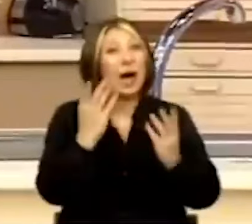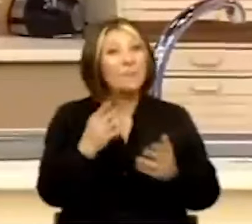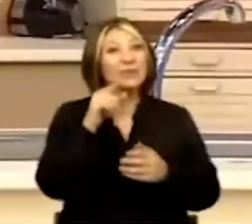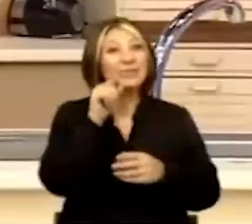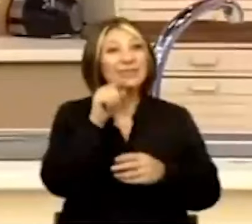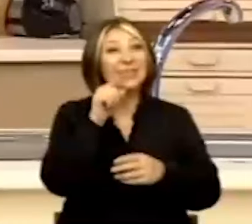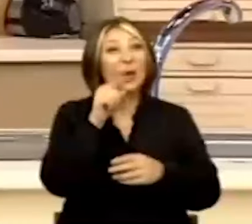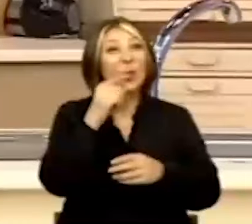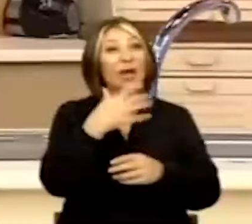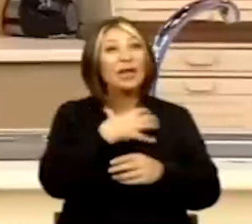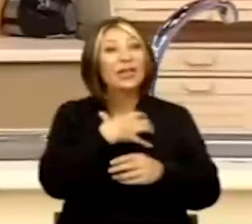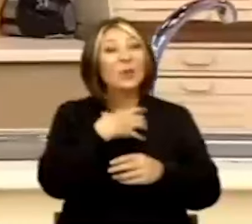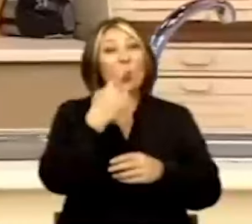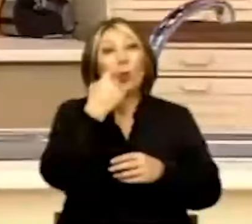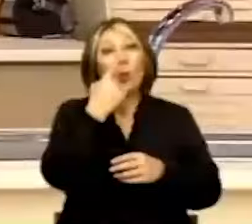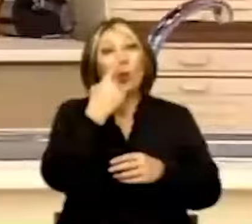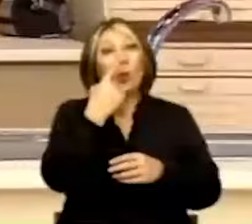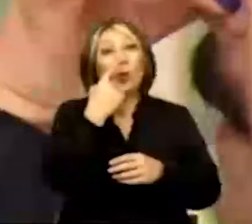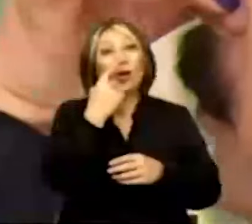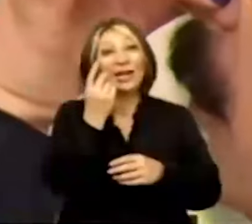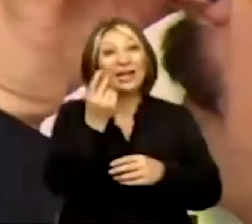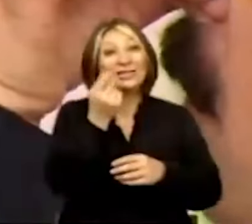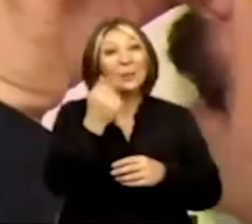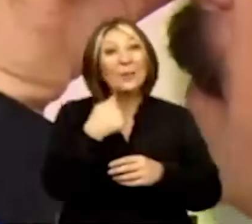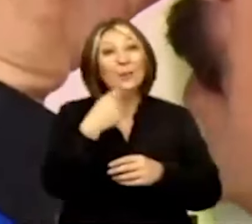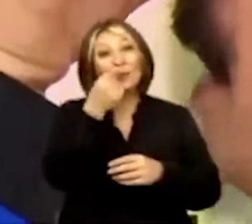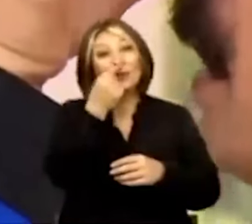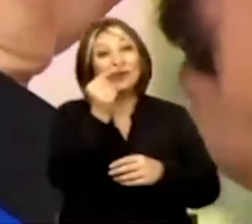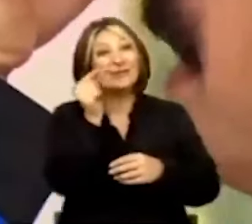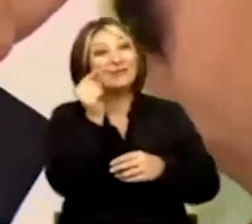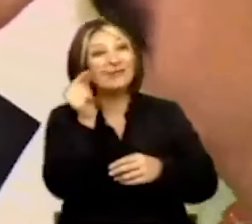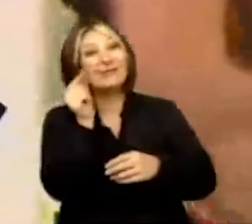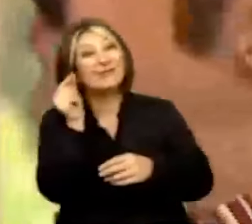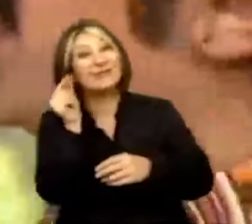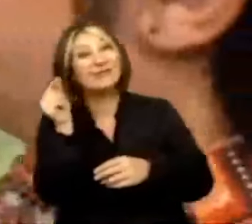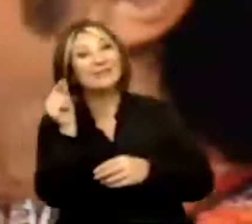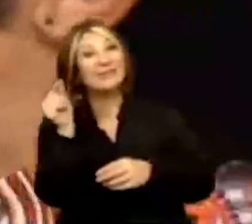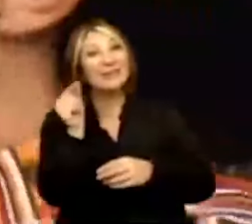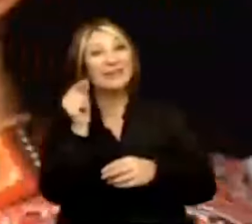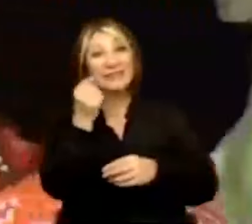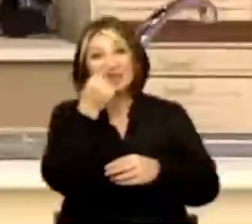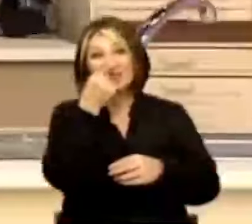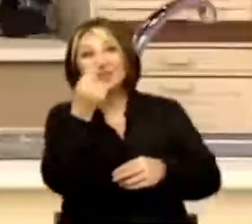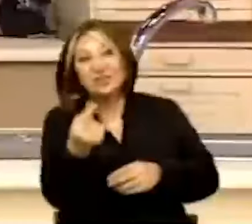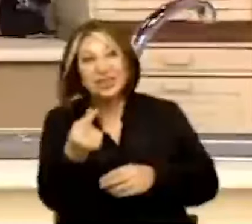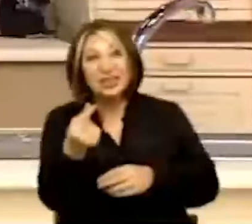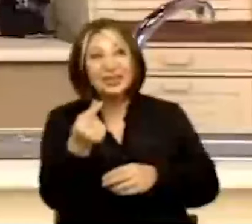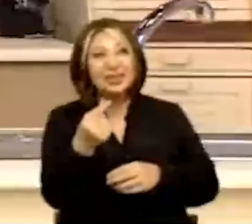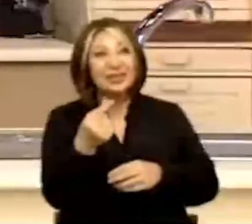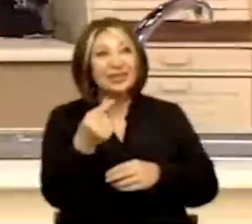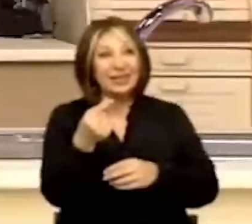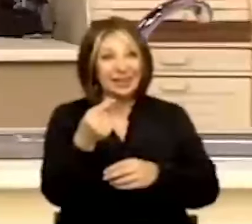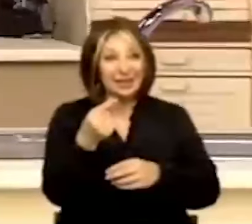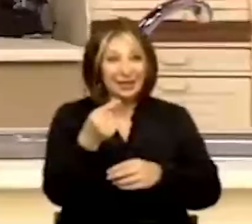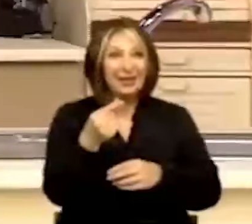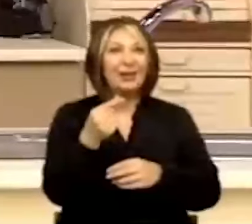sen o kendini oraya o kadar çok kaçırdın ki ben burnunu böyle kıvırmak zorunda kalıyorum. Vallahi çirkin çıkacaksın.